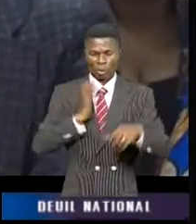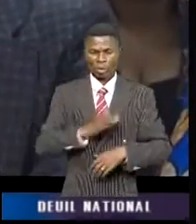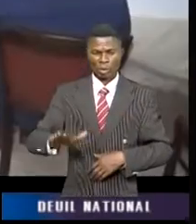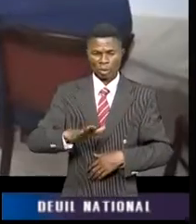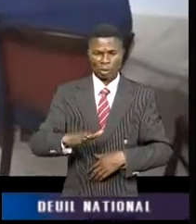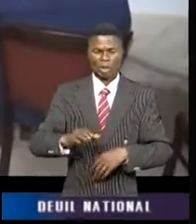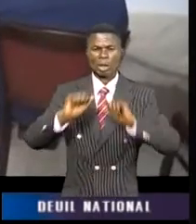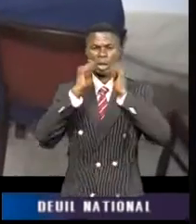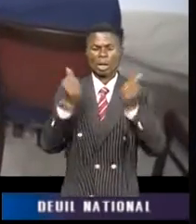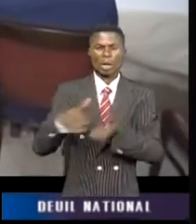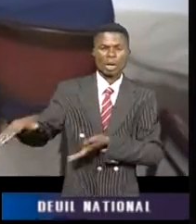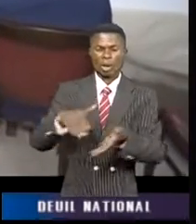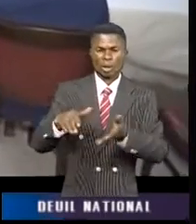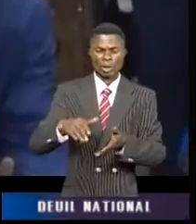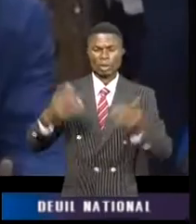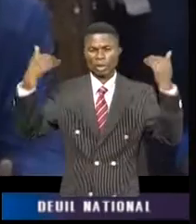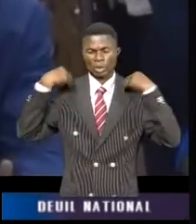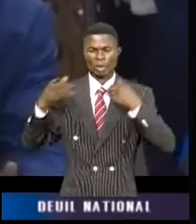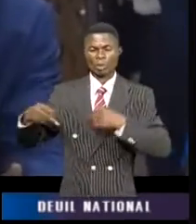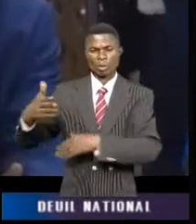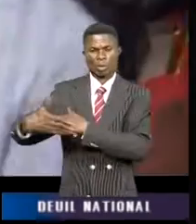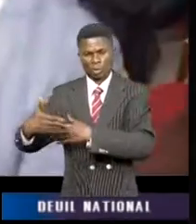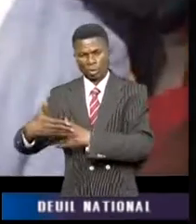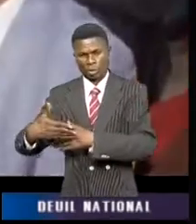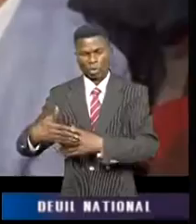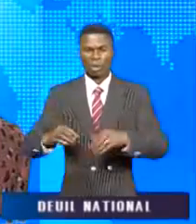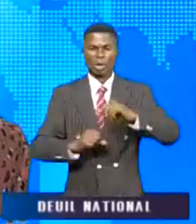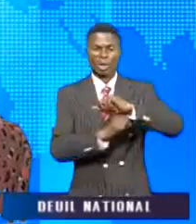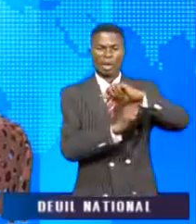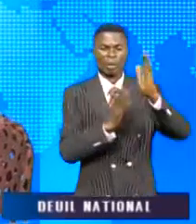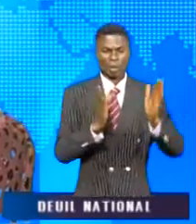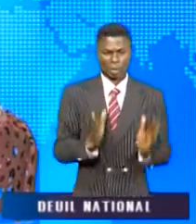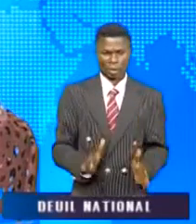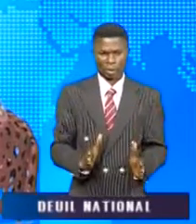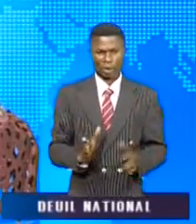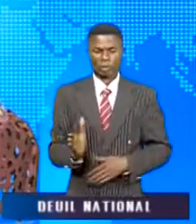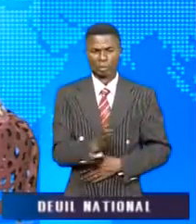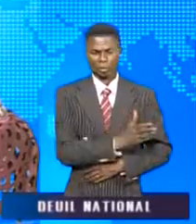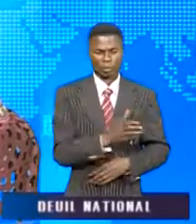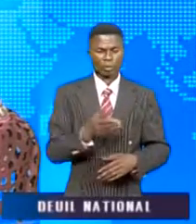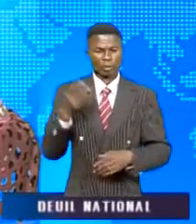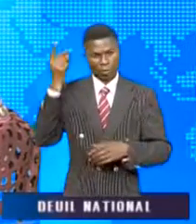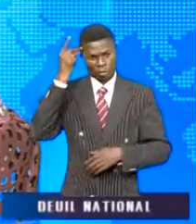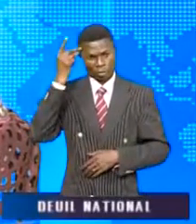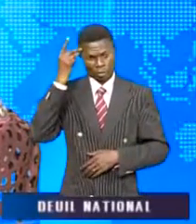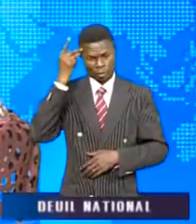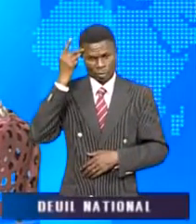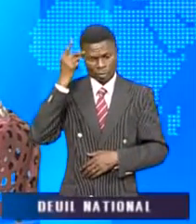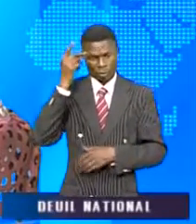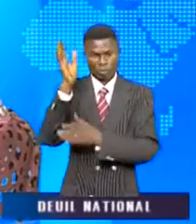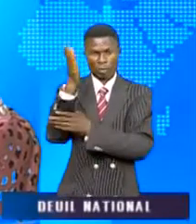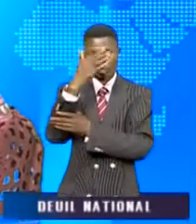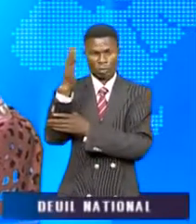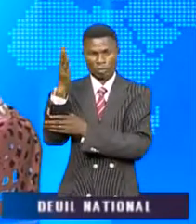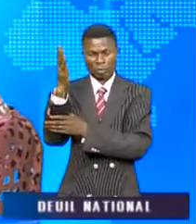agences routières, les délégués des provinces voisines et des partenaires. Revenons à Kinshasa où les panneaux de feux